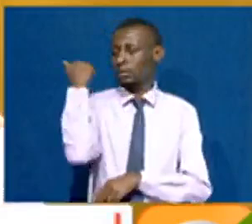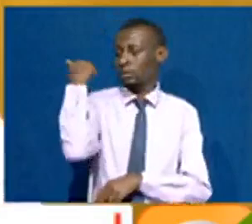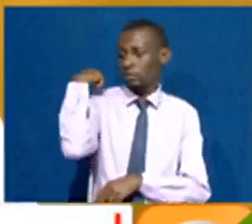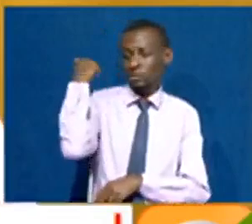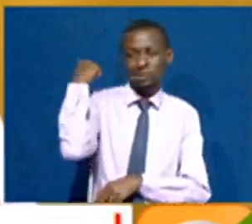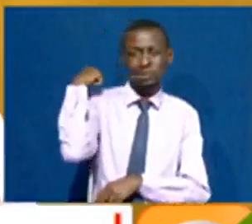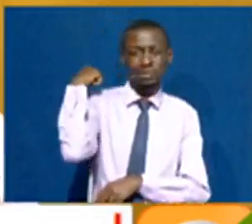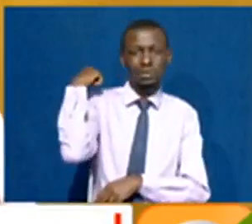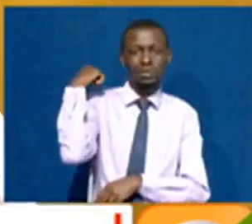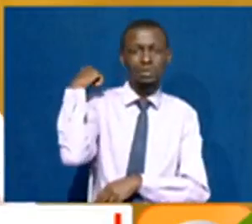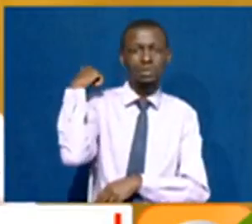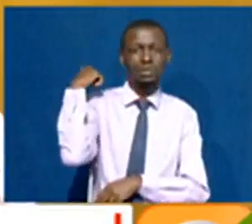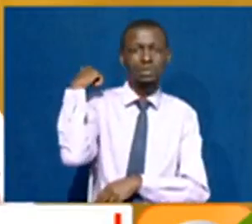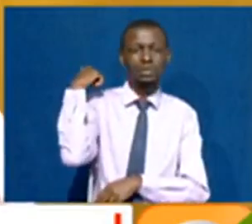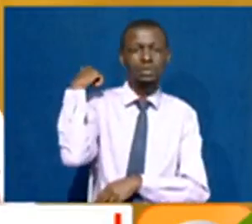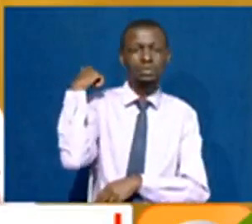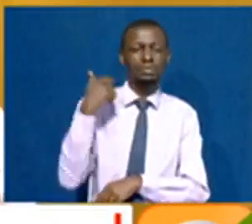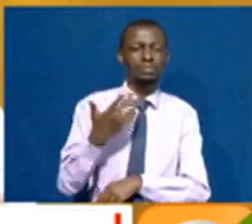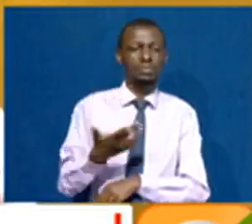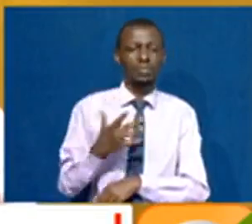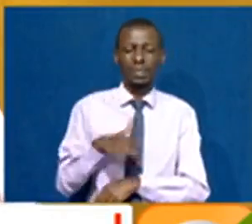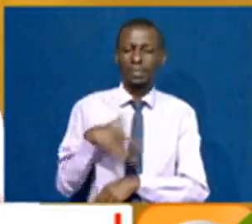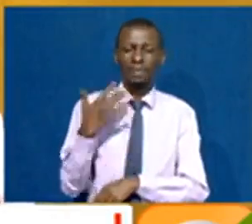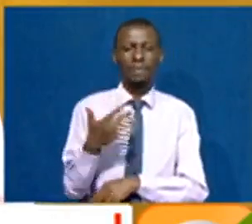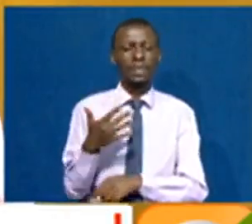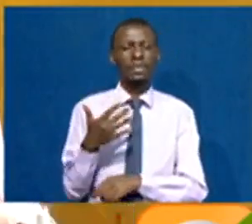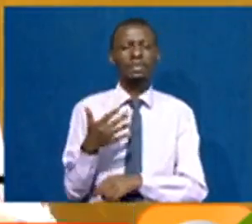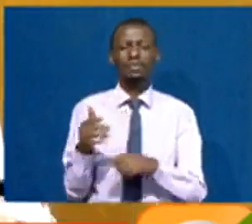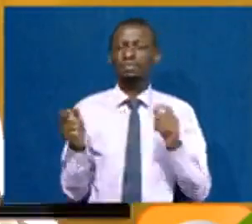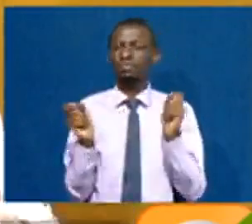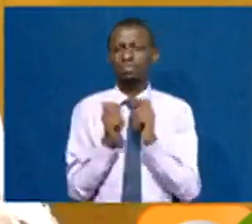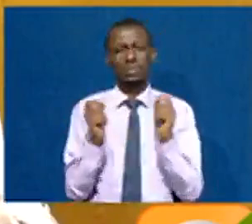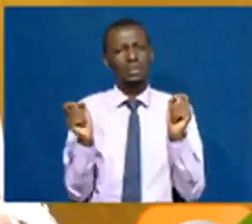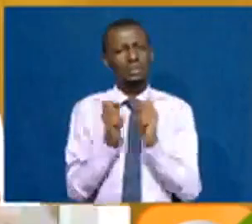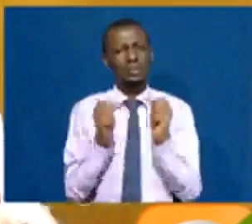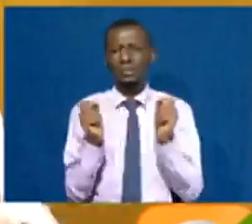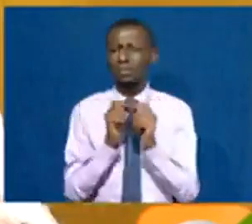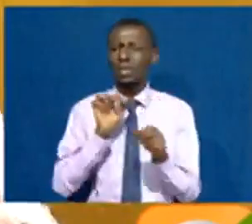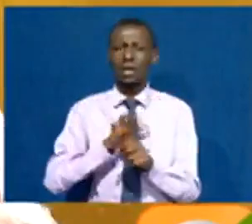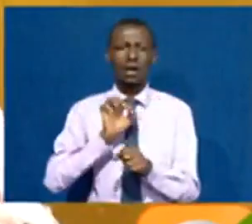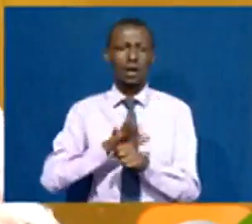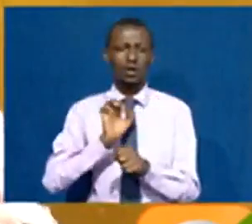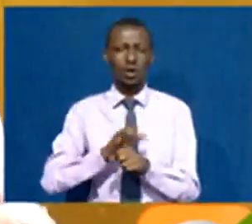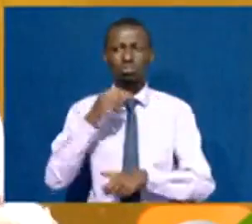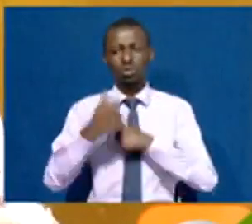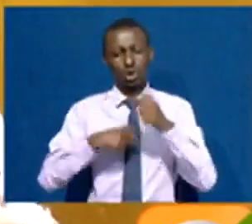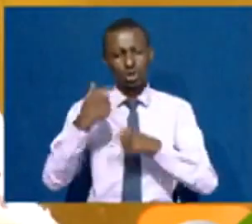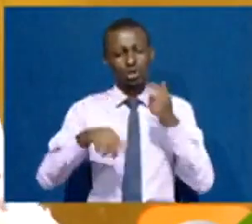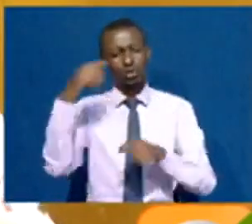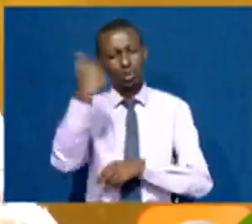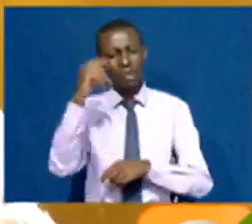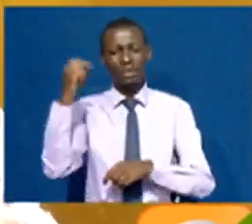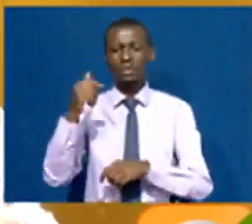na Iko na Nini na uchungu mingi Sasa wakaendelea tu piga tu hivo wakirudi kwa Mama